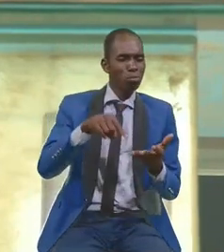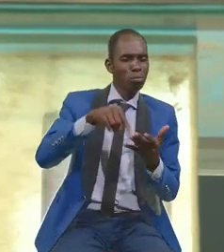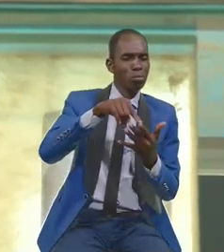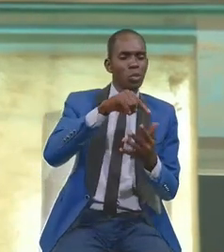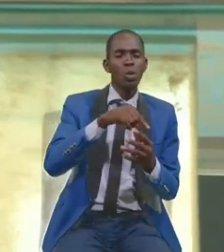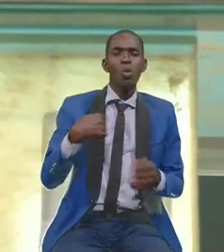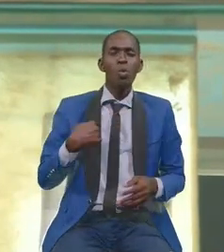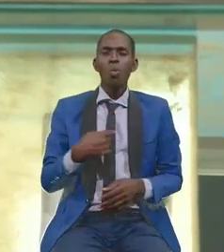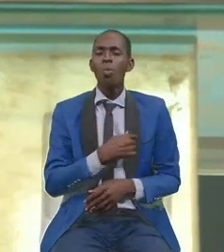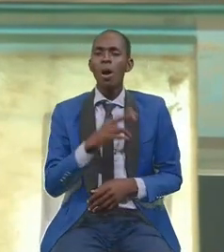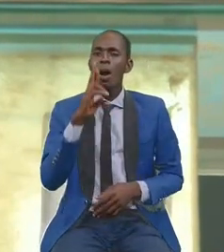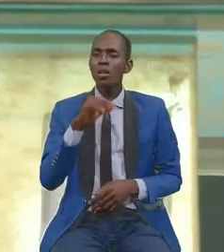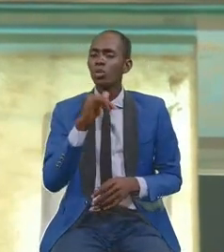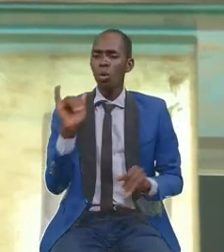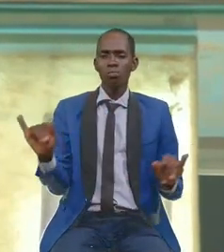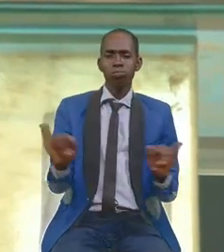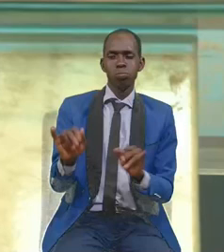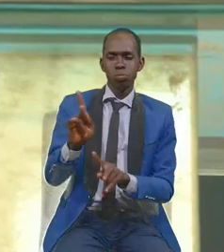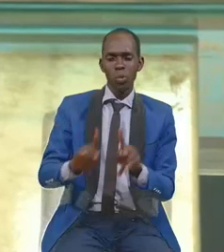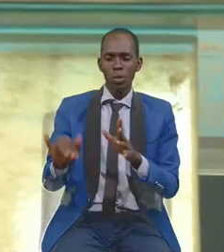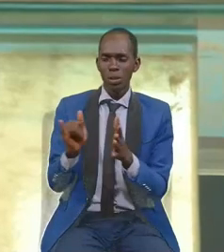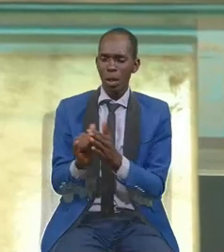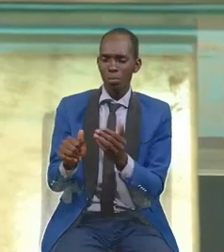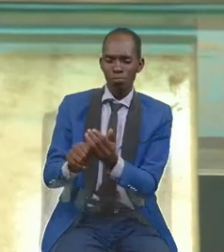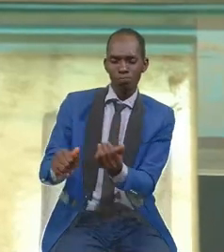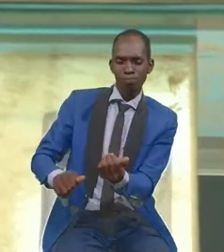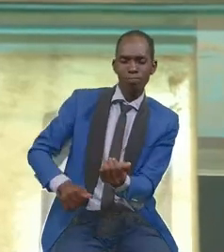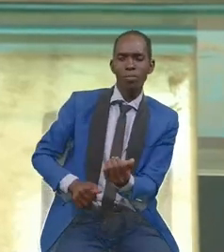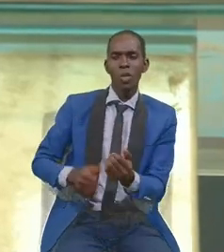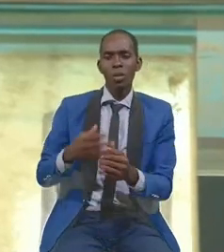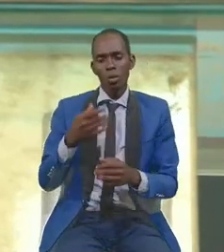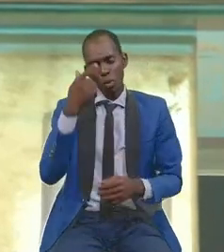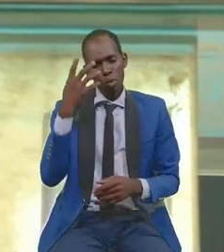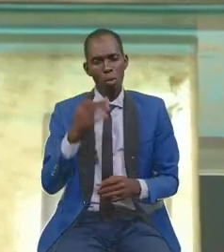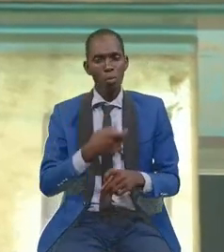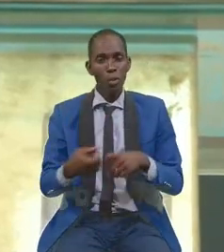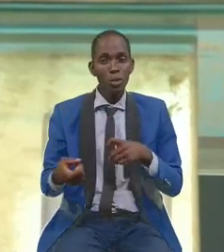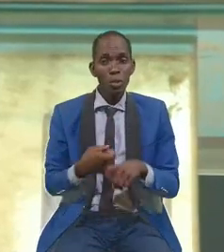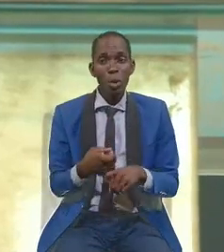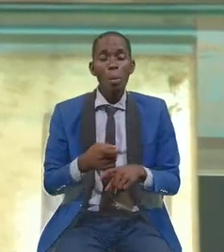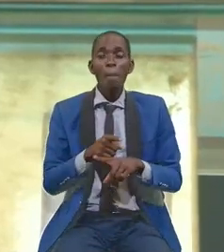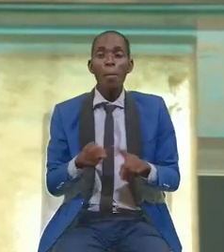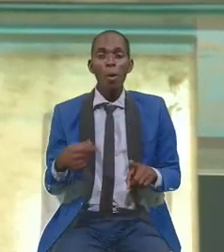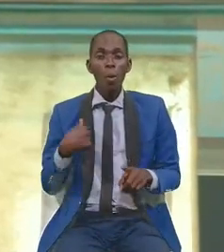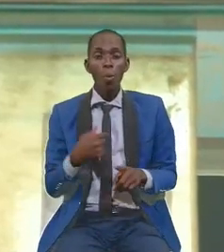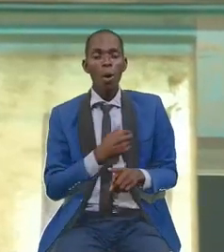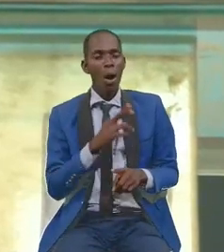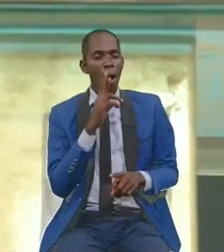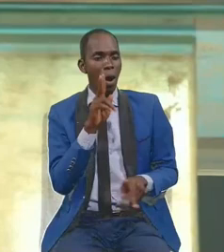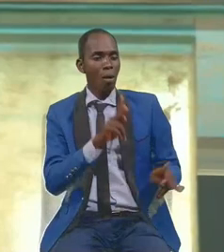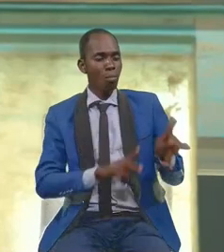pas de ceux qui se retirent pour se perdre, mais nous sommes de ceux qui vont de l'avant, ceux qui vont en